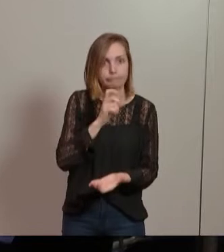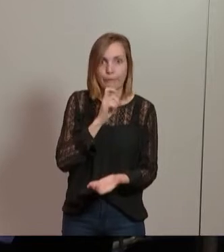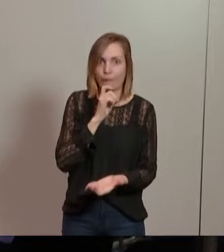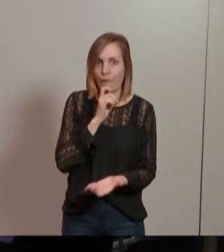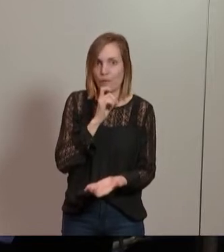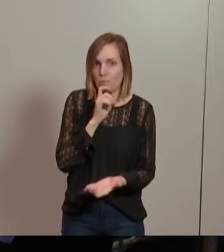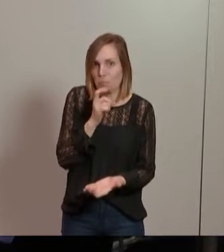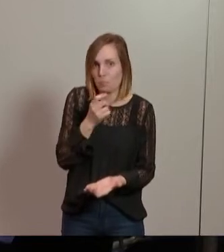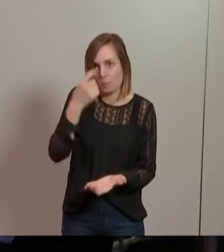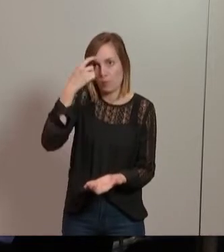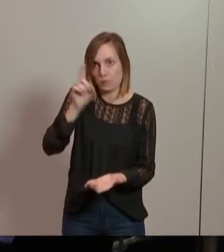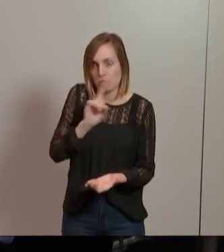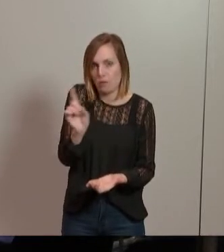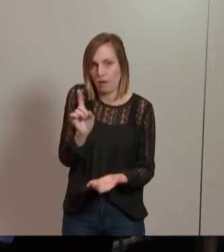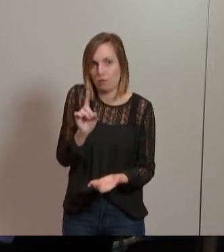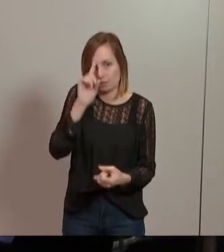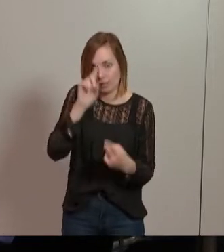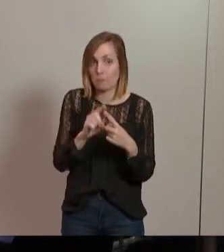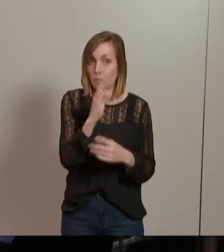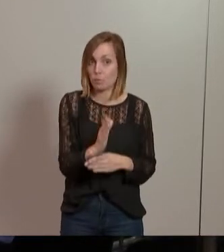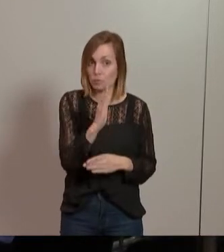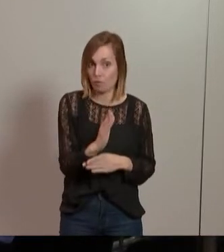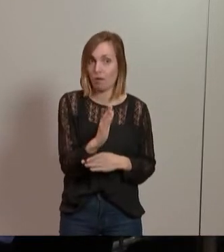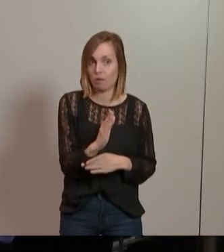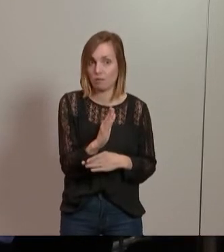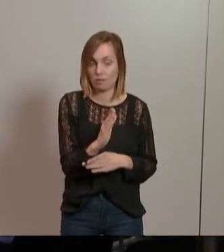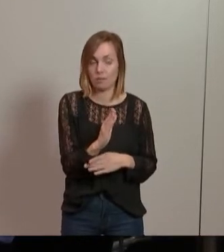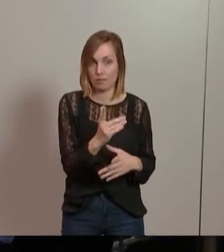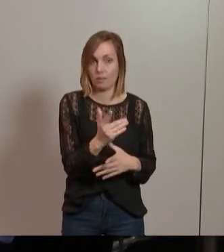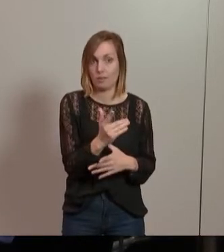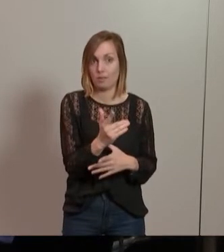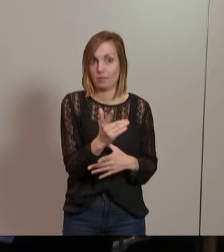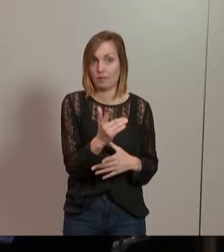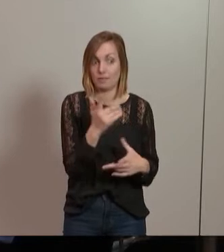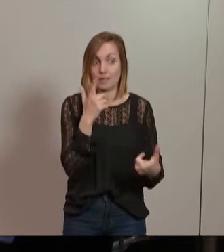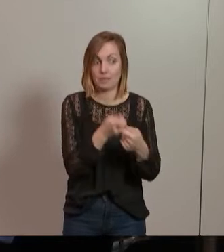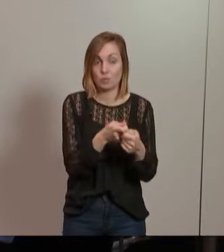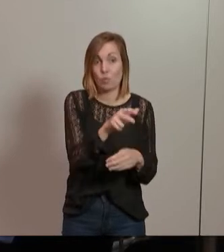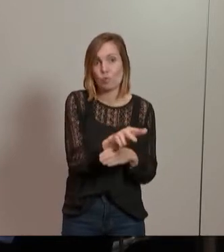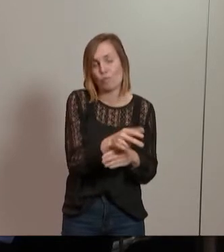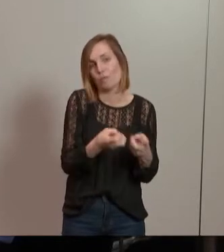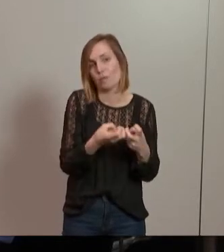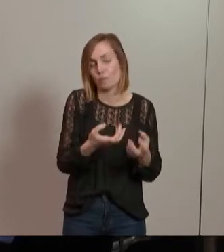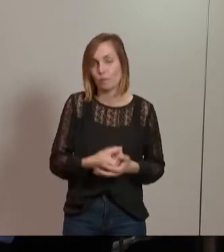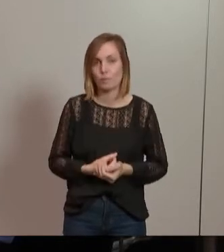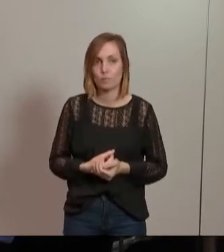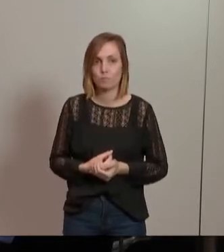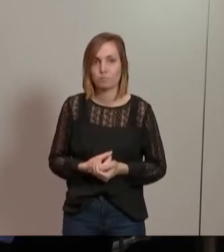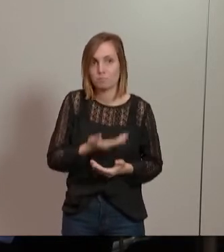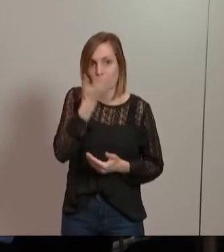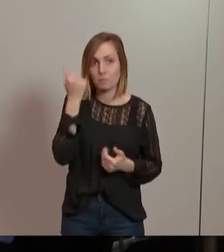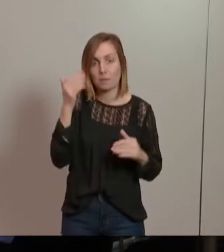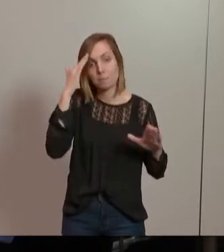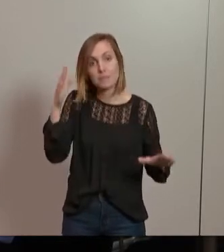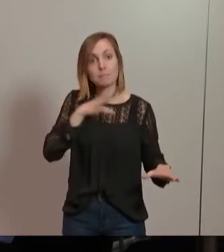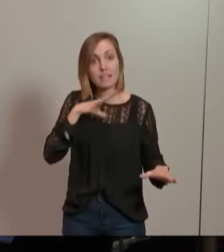ma connaissance, sur ce besoin spécifique d'adaptation des logements, par exemple. Je ne sais pas si